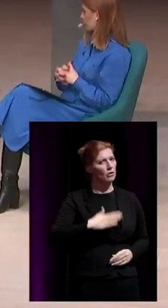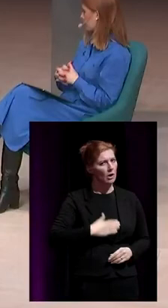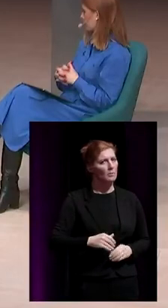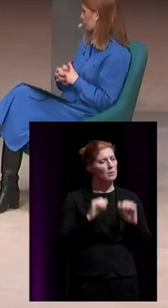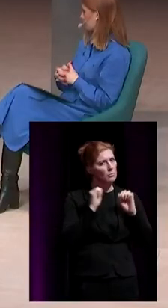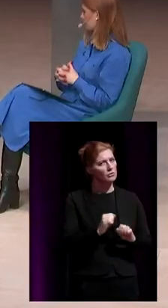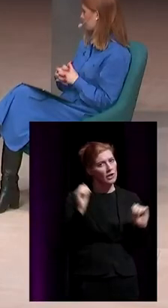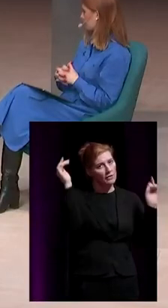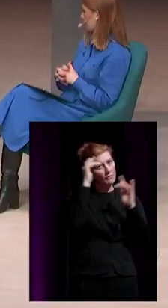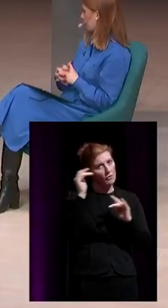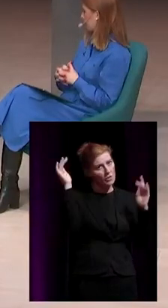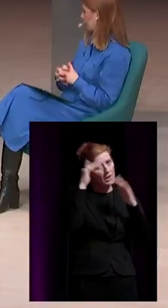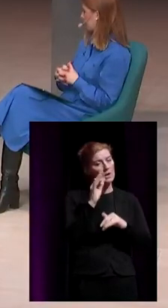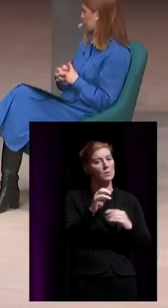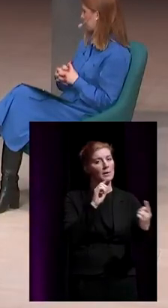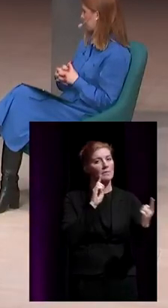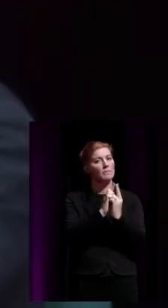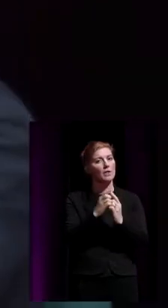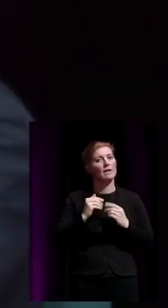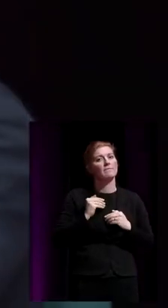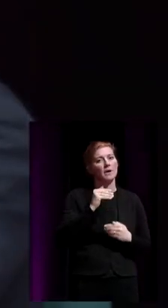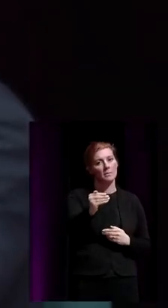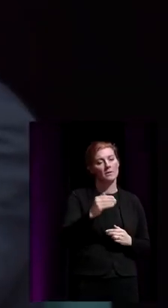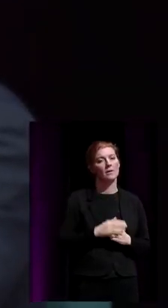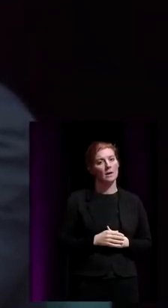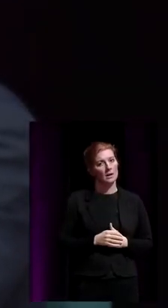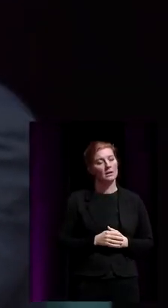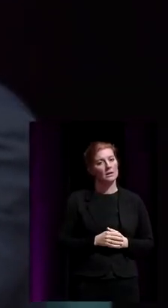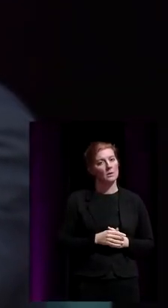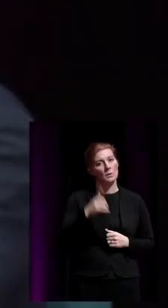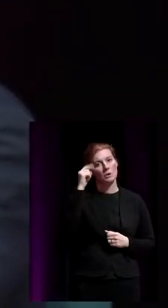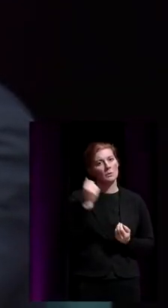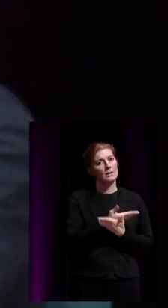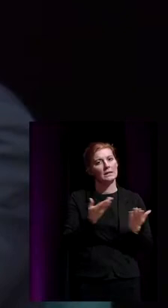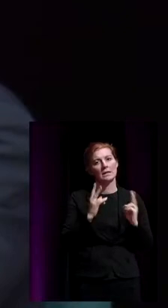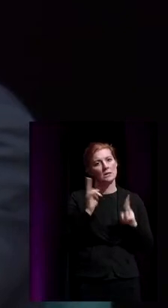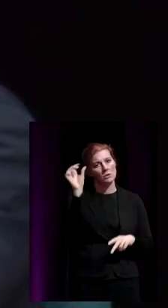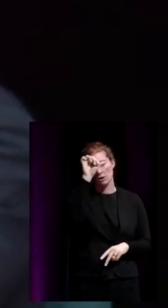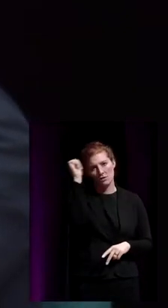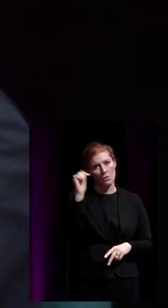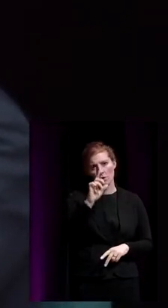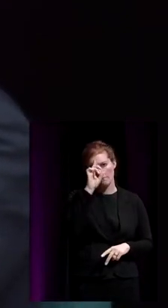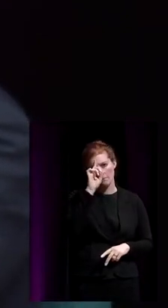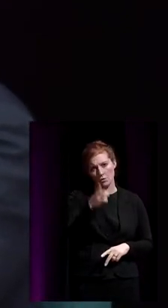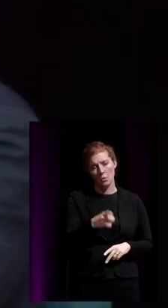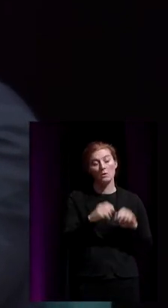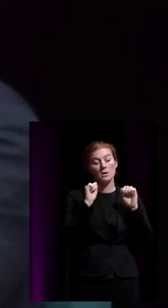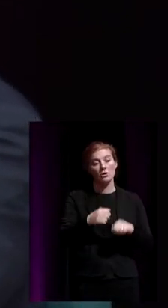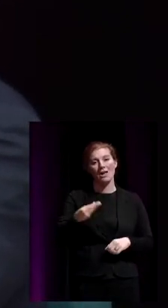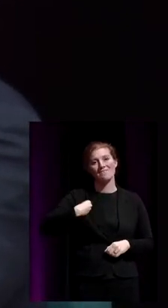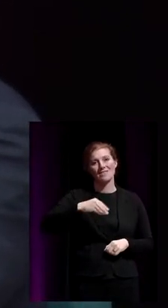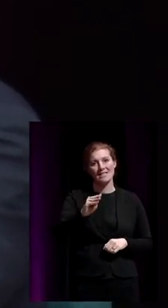får fundera hur man vill möta framtiden. Och då tror jag inte det är särskilt svårt att förstå att man ska till exempel investera